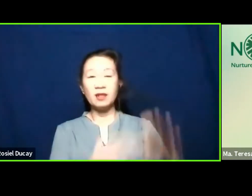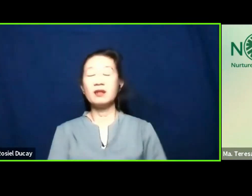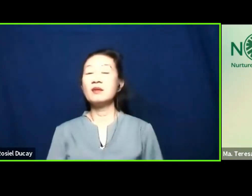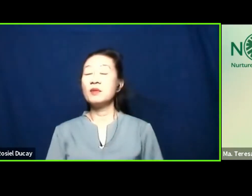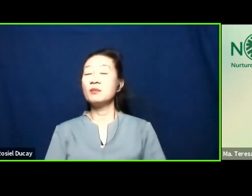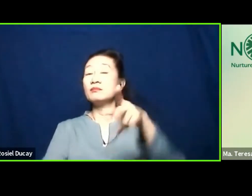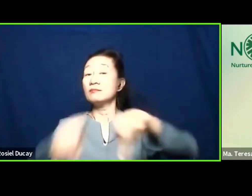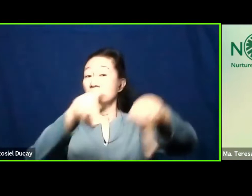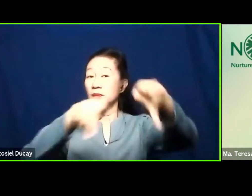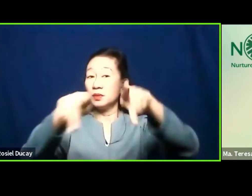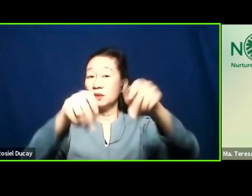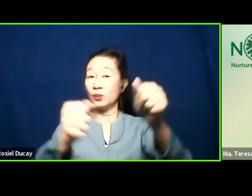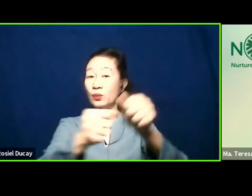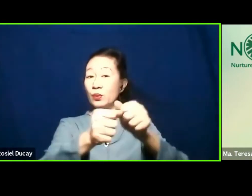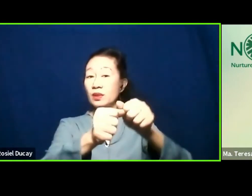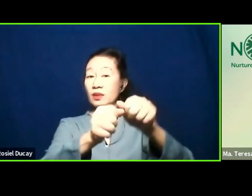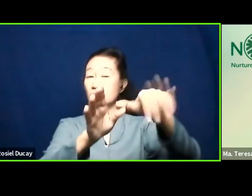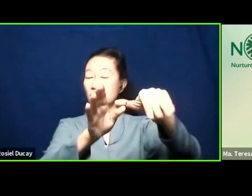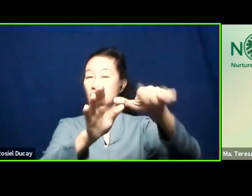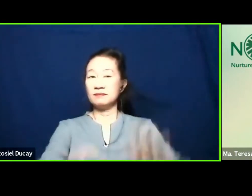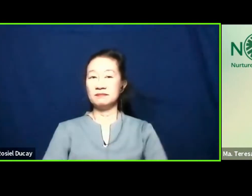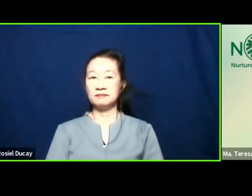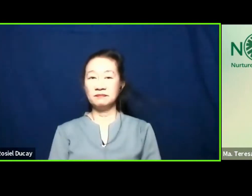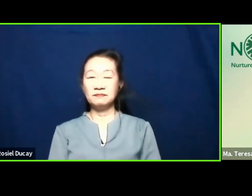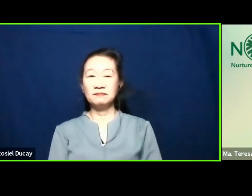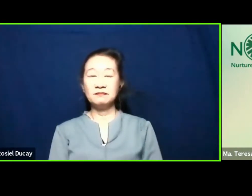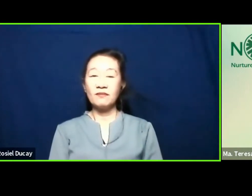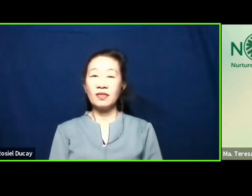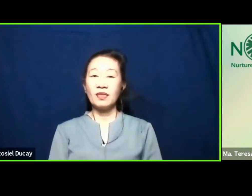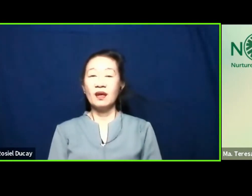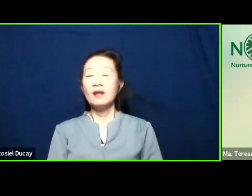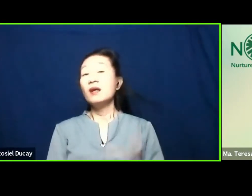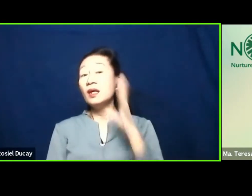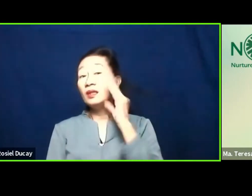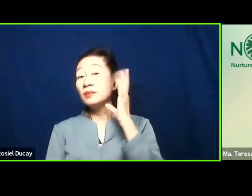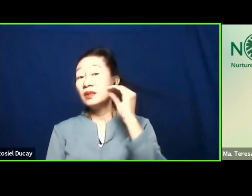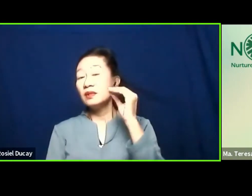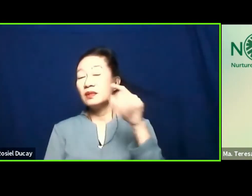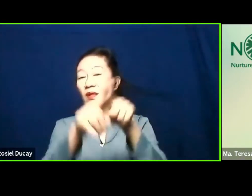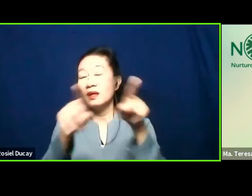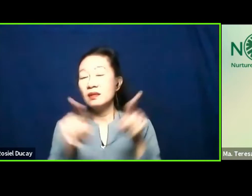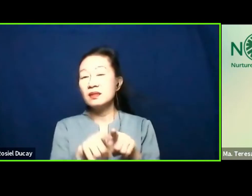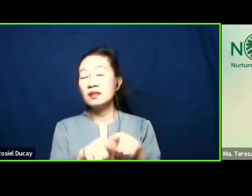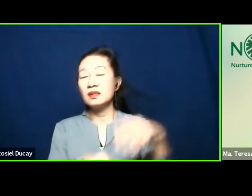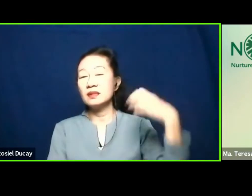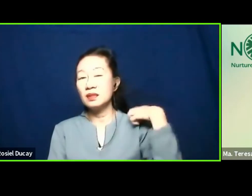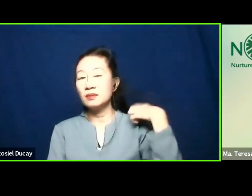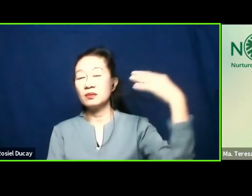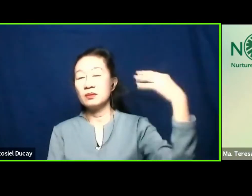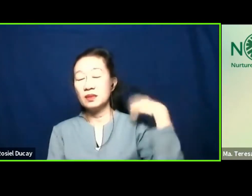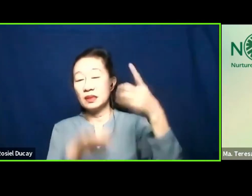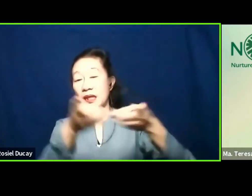mga taong may kapansanan. Ang kanyang karanasan bilang Executive Director ng Learning